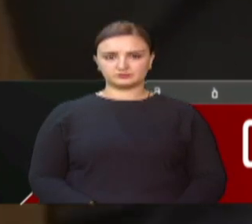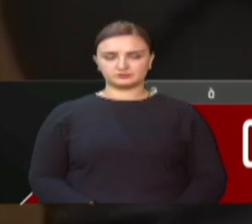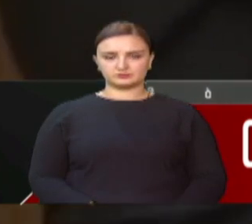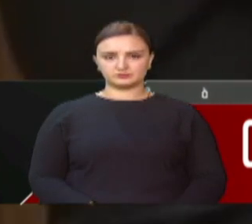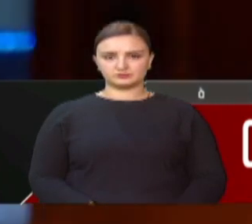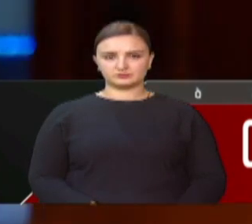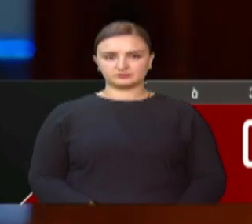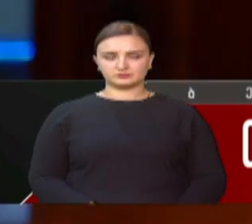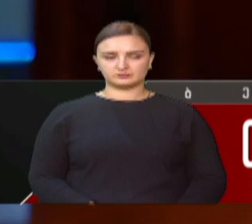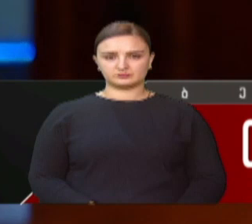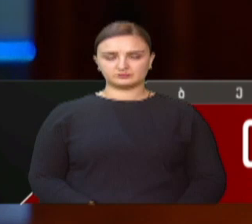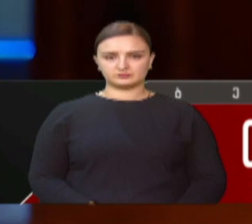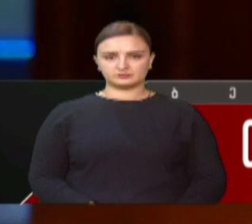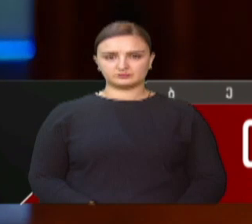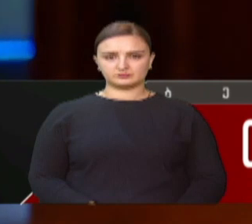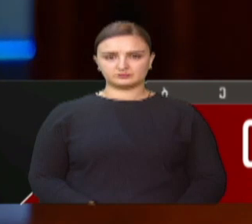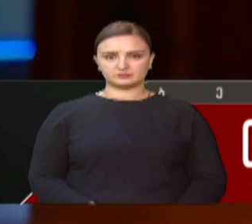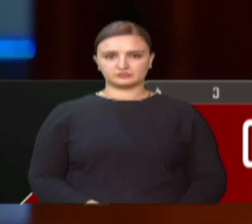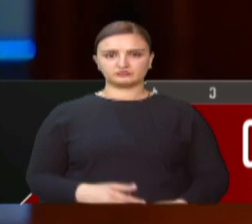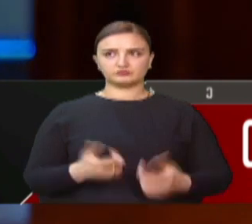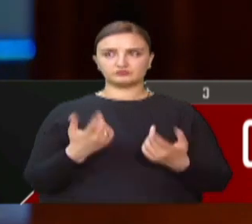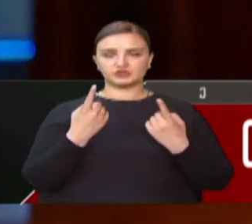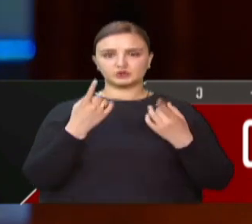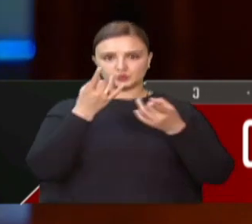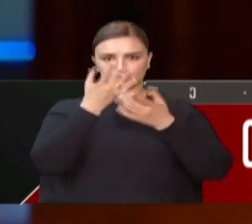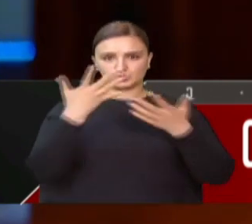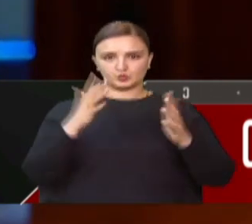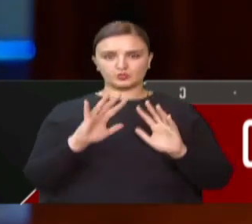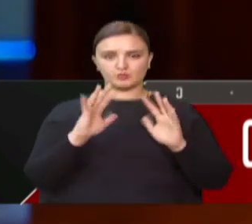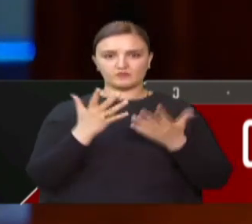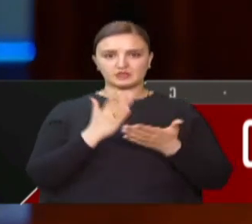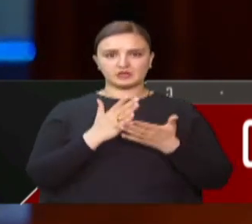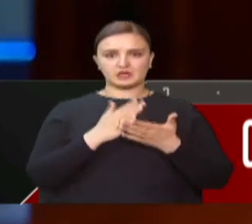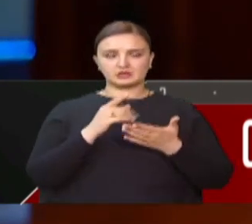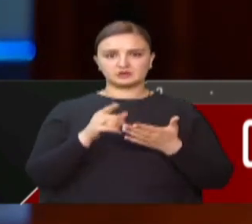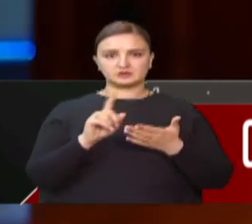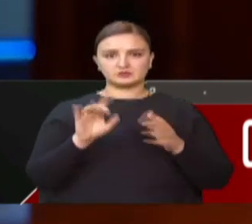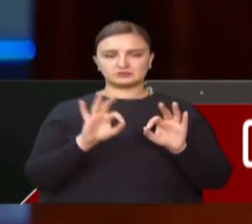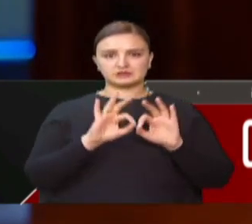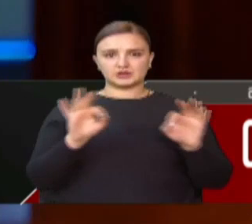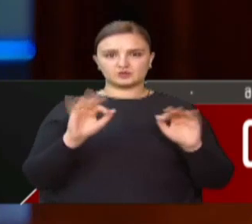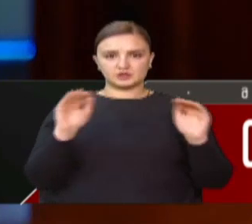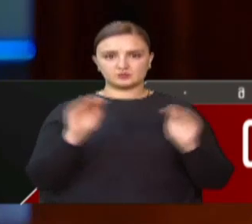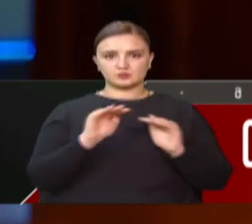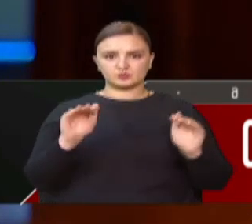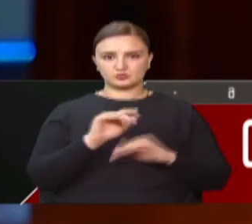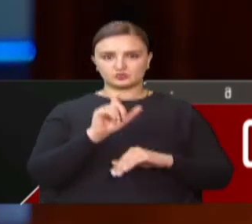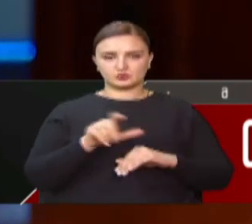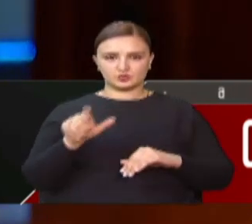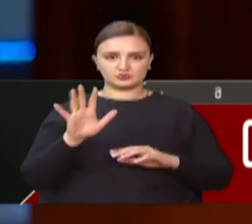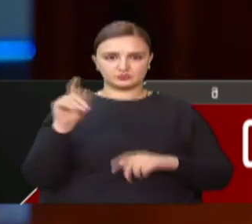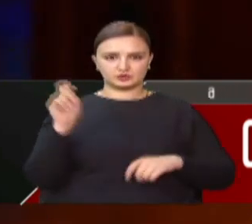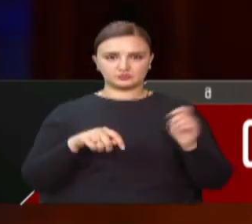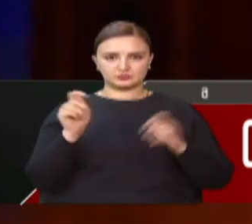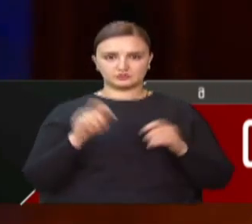ეს უდაოდ დიდი კულტურული მოვლენა, იმდენად რამდენადაც საოცარი მუსიკოსები